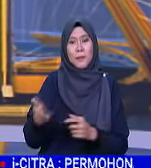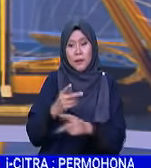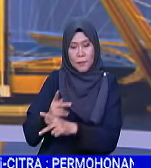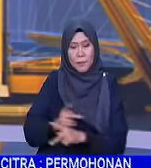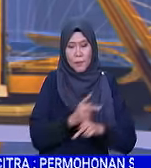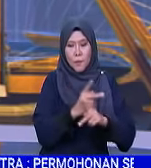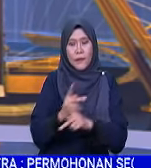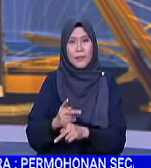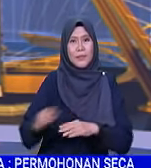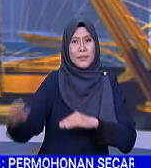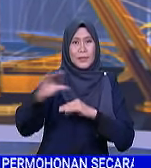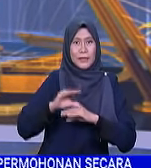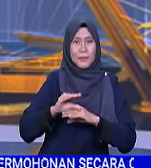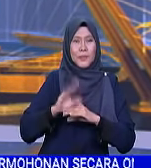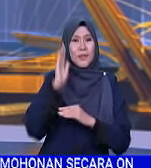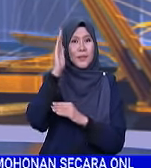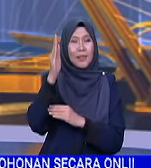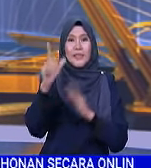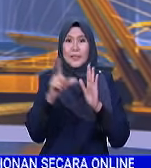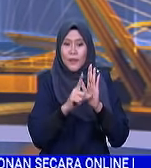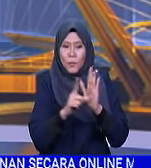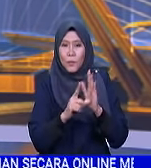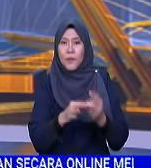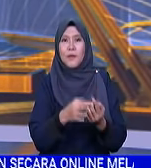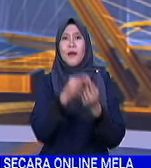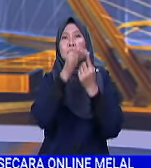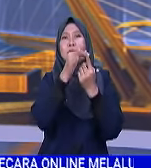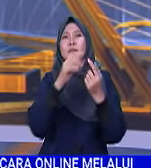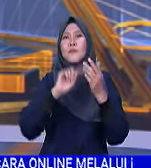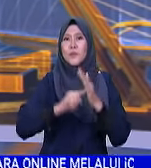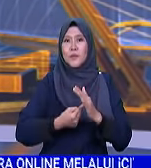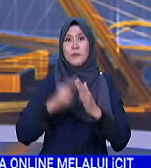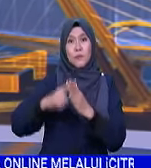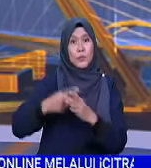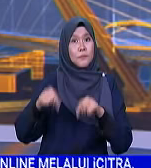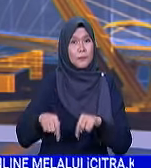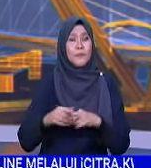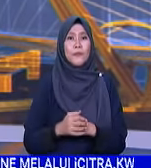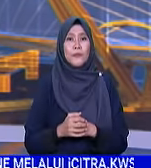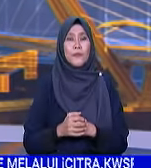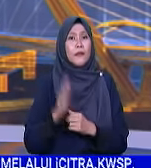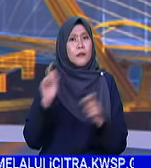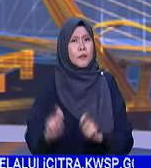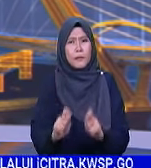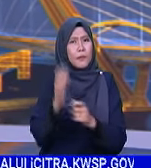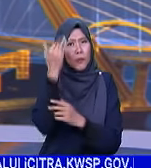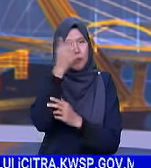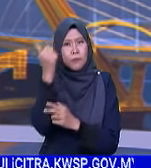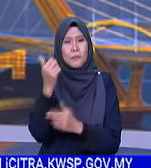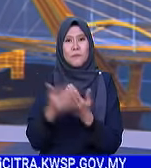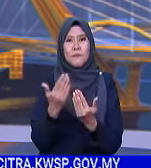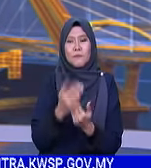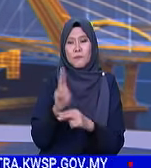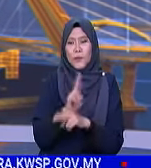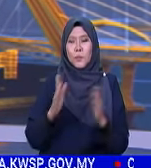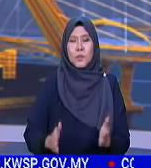kawalan dan bersubsidi akan diletakkan logo khas bermula bulan ini. Tindakan itu dilakukan bagi memudahkan pengguna